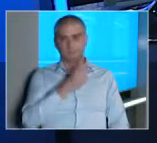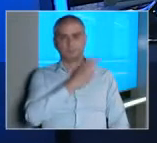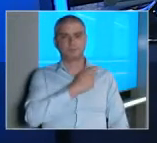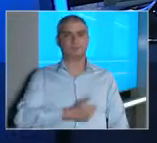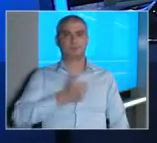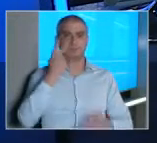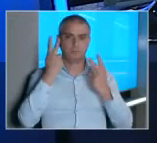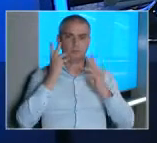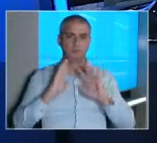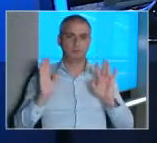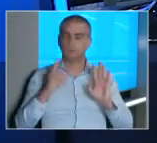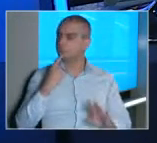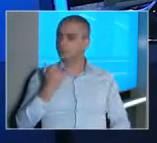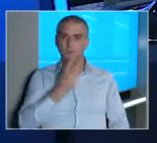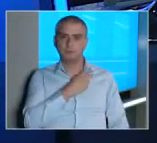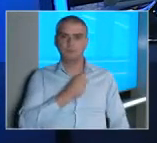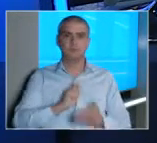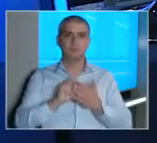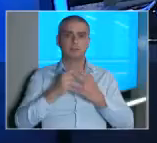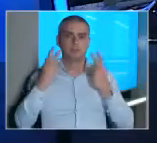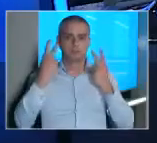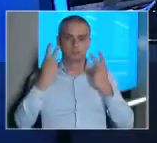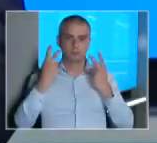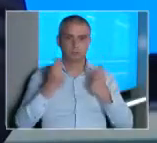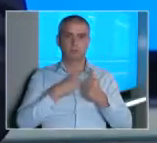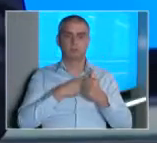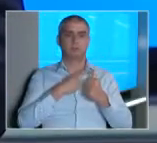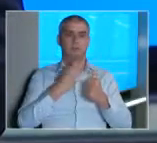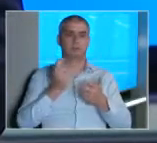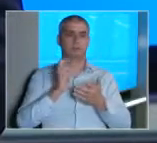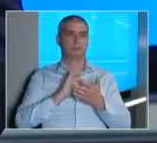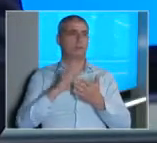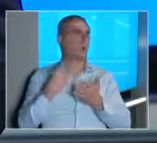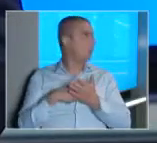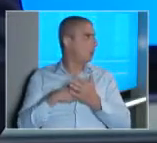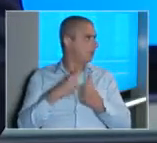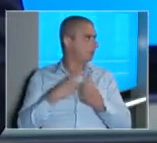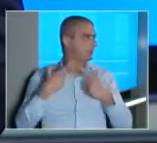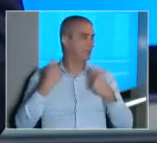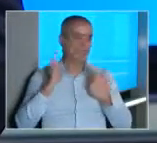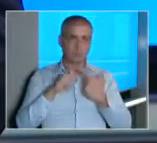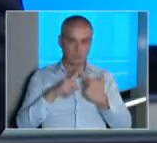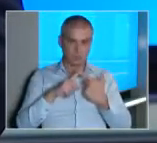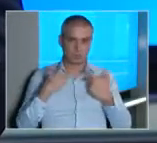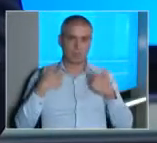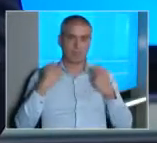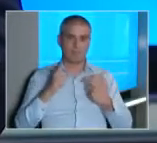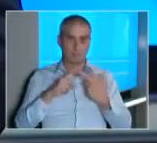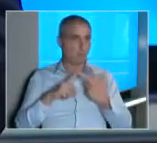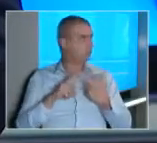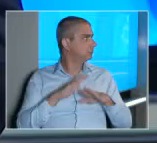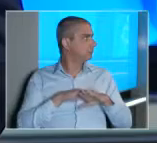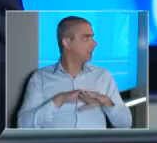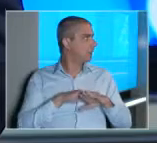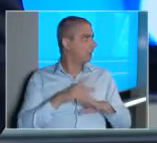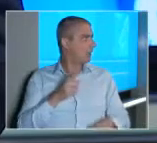השרים החשובים. מה זה השרים החשובים? כל שרי האוצר, החינוך, הביטחון, סליחה, החוץ. סליחה, עוזי דיין,